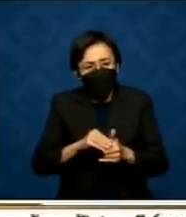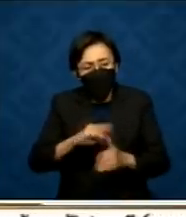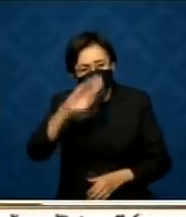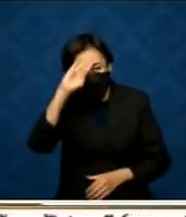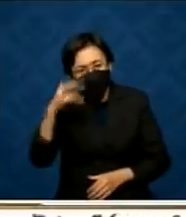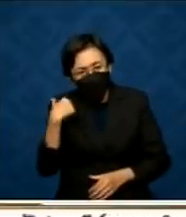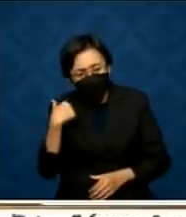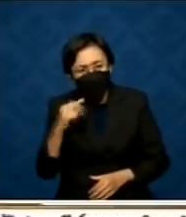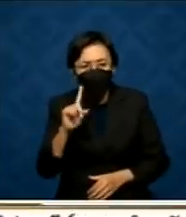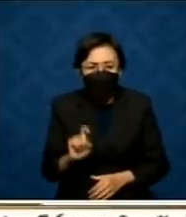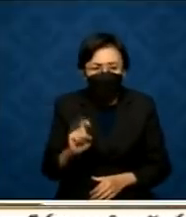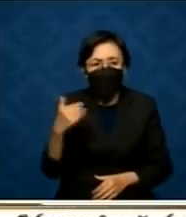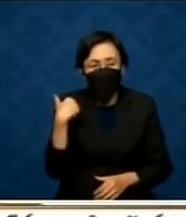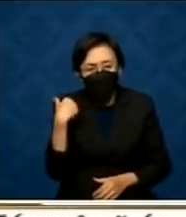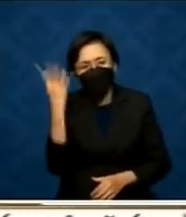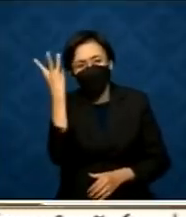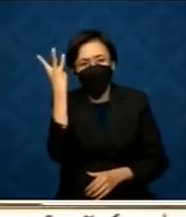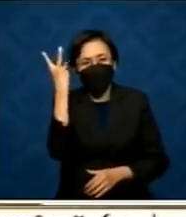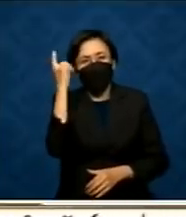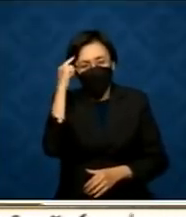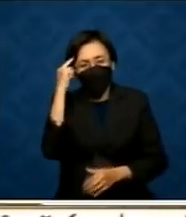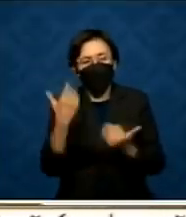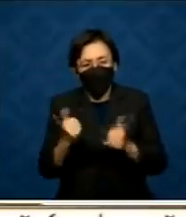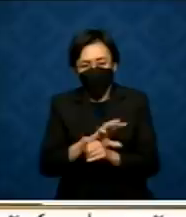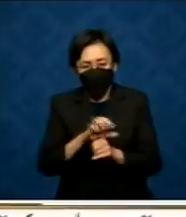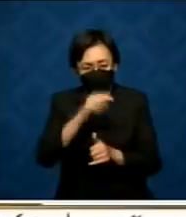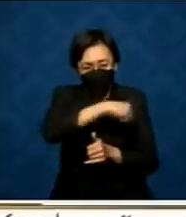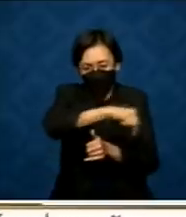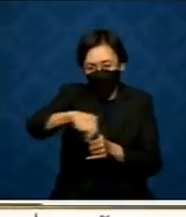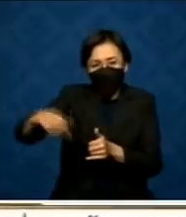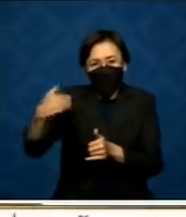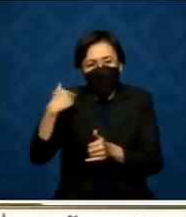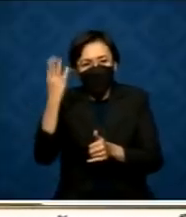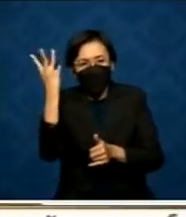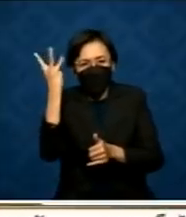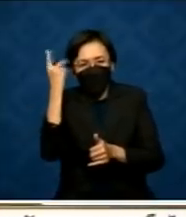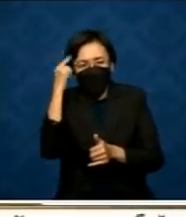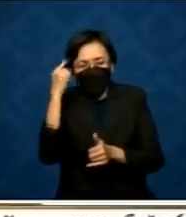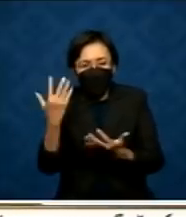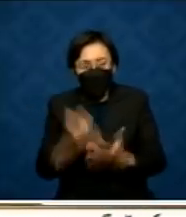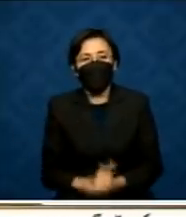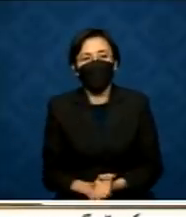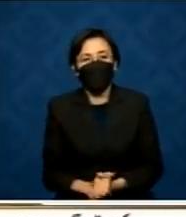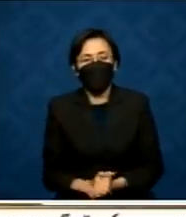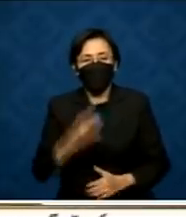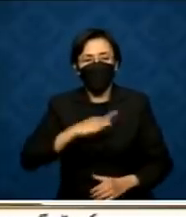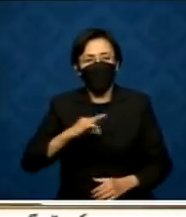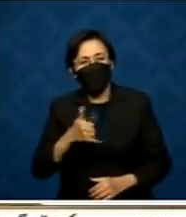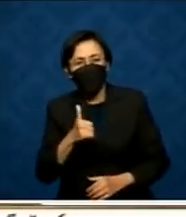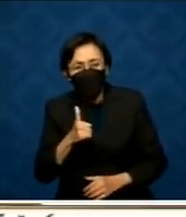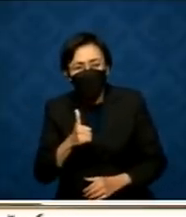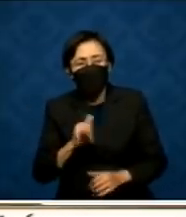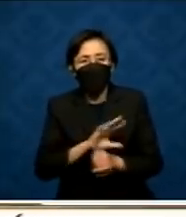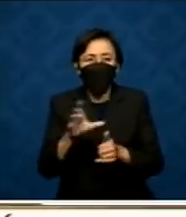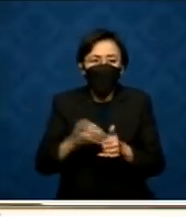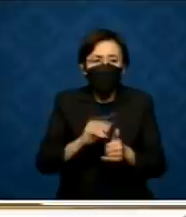ป่วยแล้วยิ่งมันใกล้เข้ามาใกล้ตัวใกล้ตัวเค้ามานี่สาละวนเนี้ยแน่นอนที่สุดครับก็คือไม่มั่นใจว่าจะตายเมื่อ